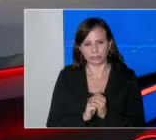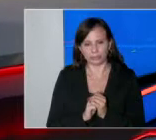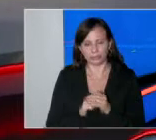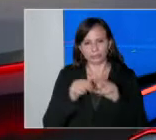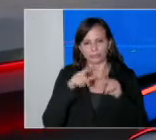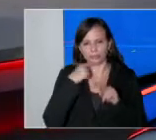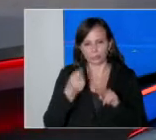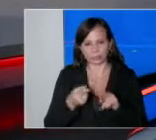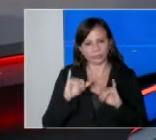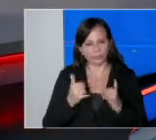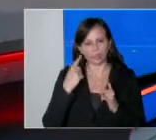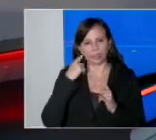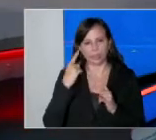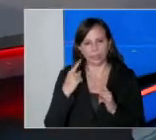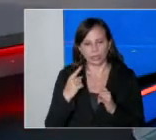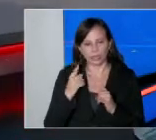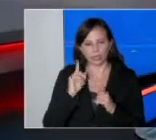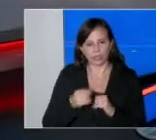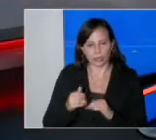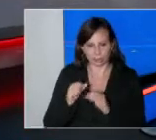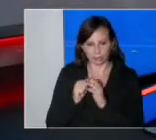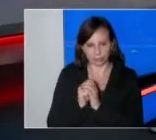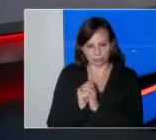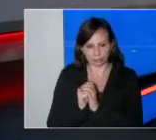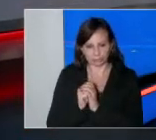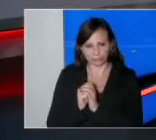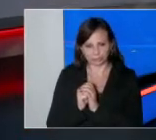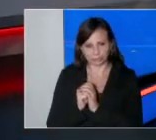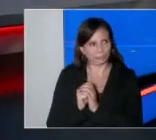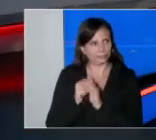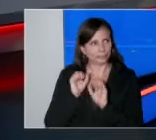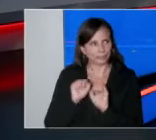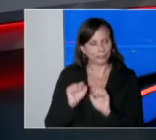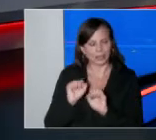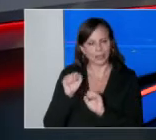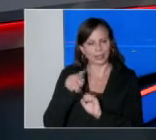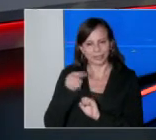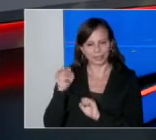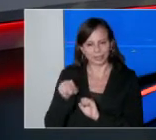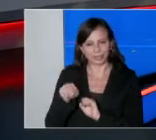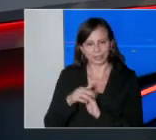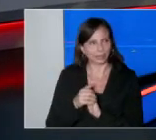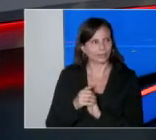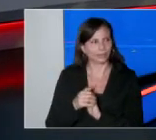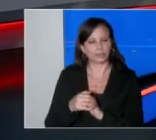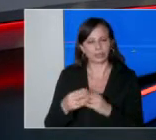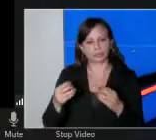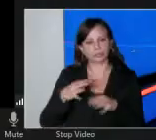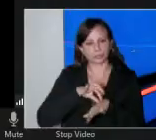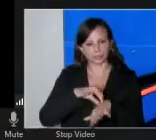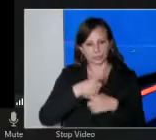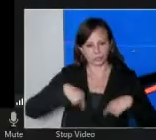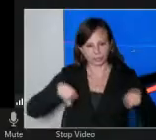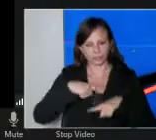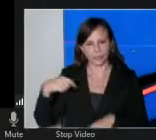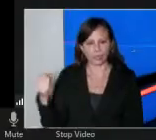אמר שהוא כן חושב שצריך להצביע בעד, יגיד לסיעה שלו הליכוד להצביע בעד העניין הזה, אז זה משהו שמוביל אותנו לשבוע הבא,